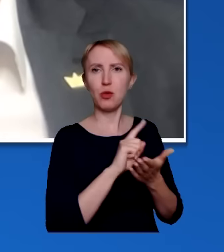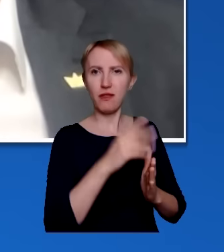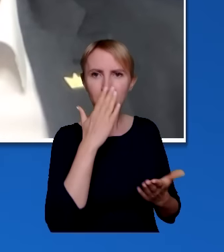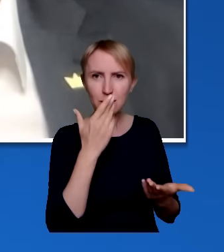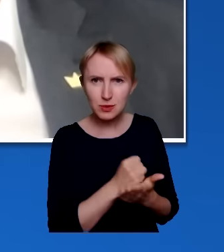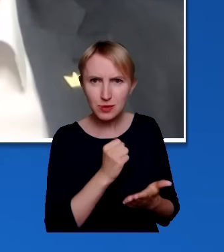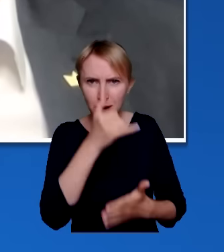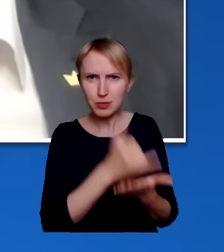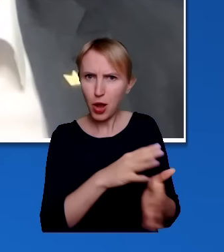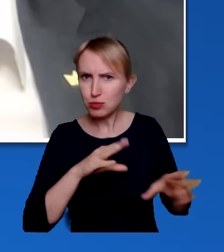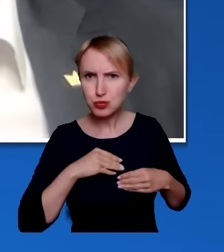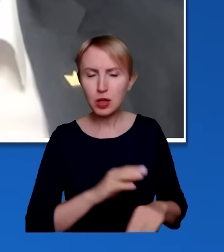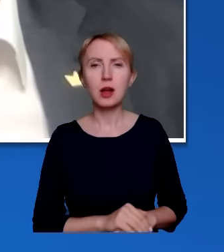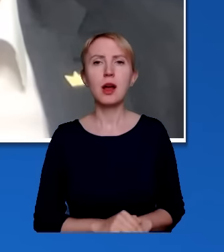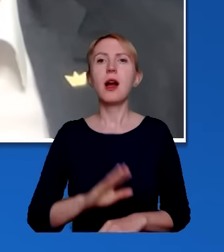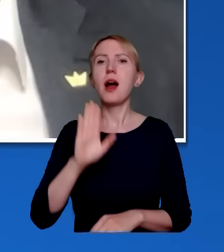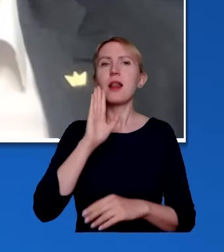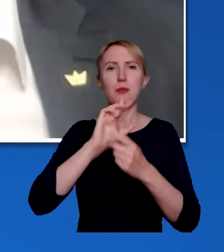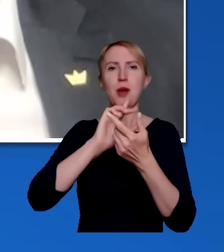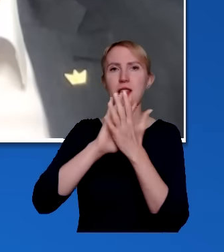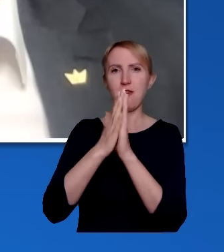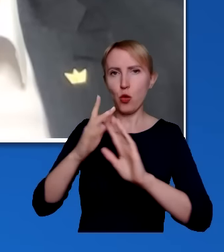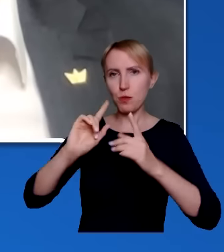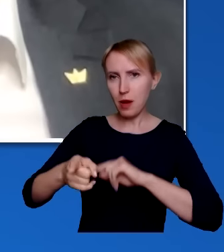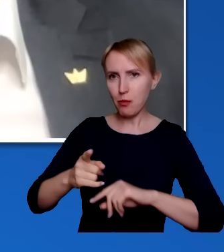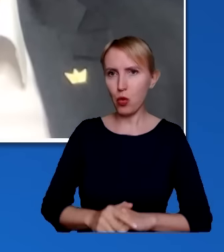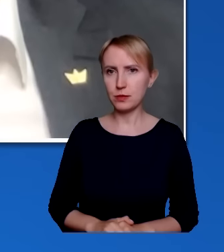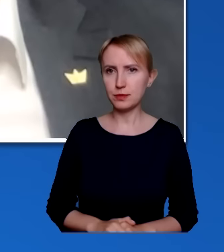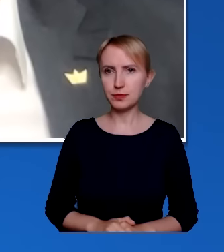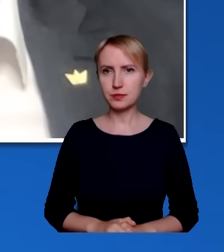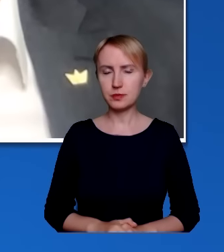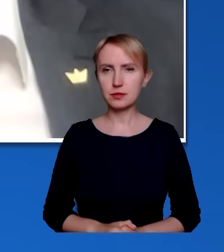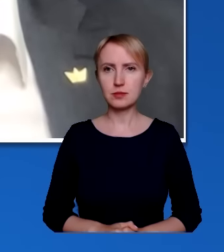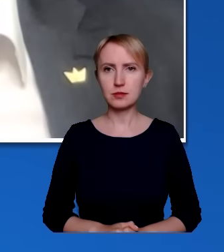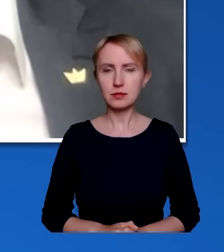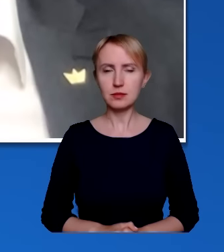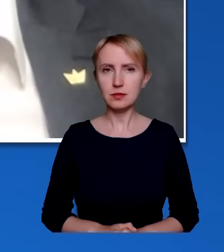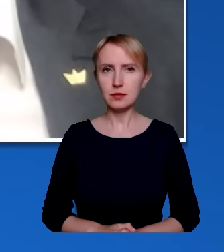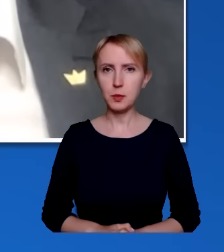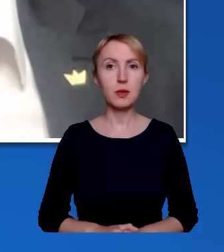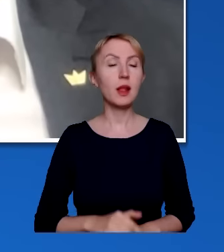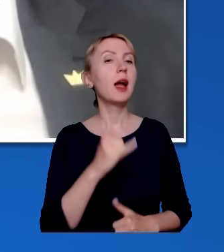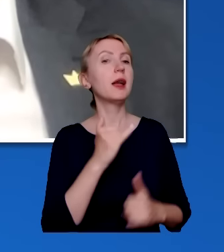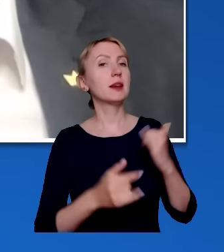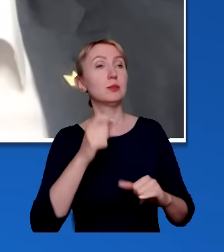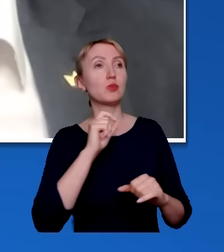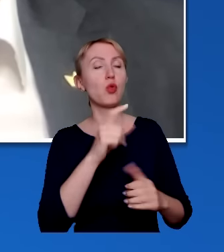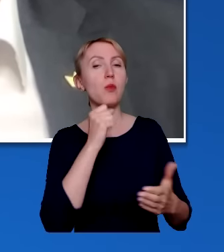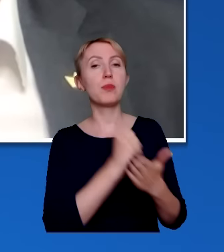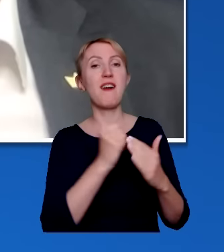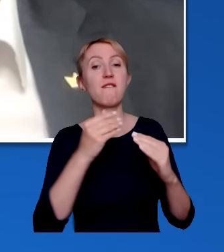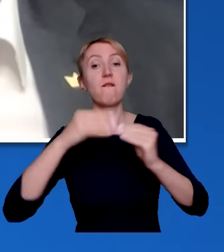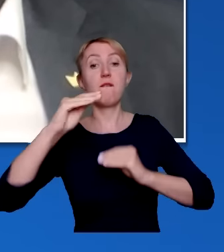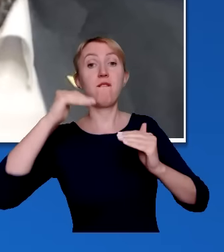przyjęcia ale to dopiero chyba po reformie traktatów No bo tam jest taka taka ale jeżeli mamy prawo nadrzędne i wprowadzi nam się w formę